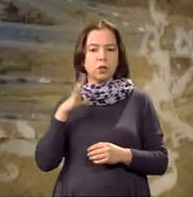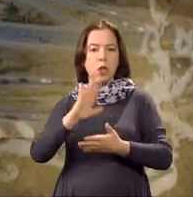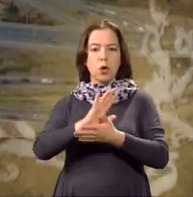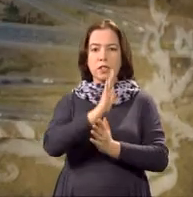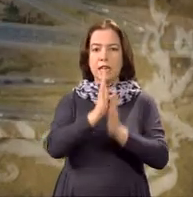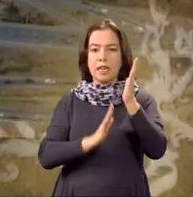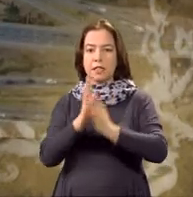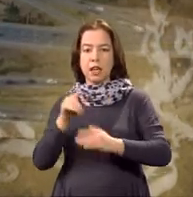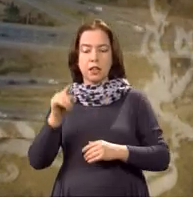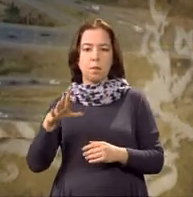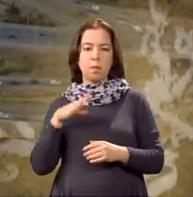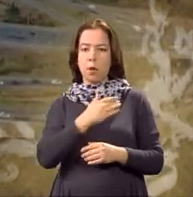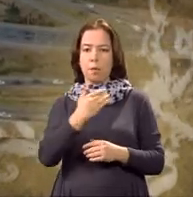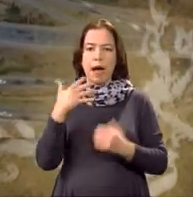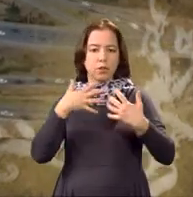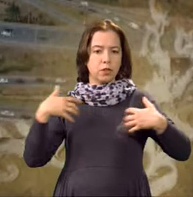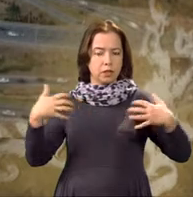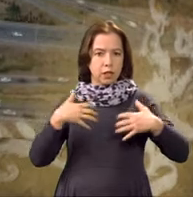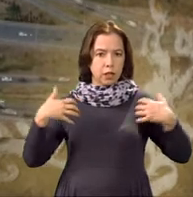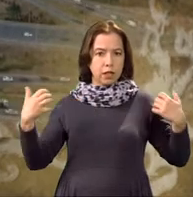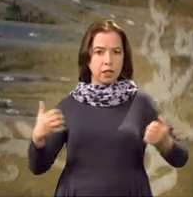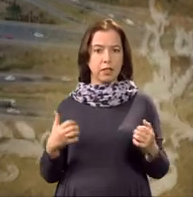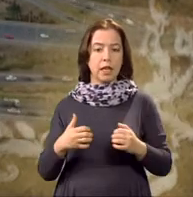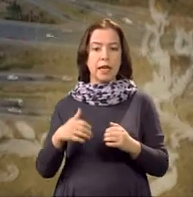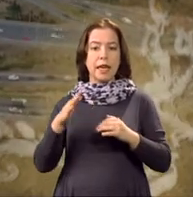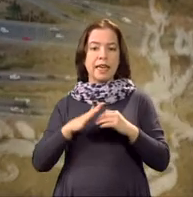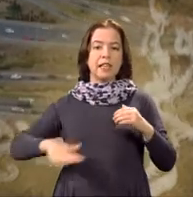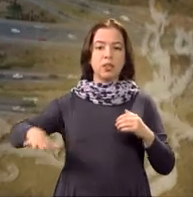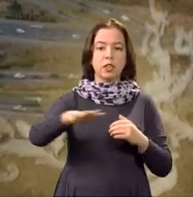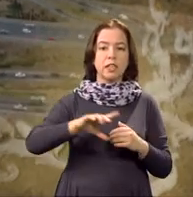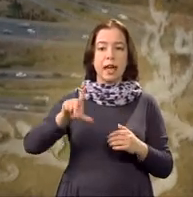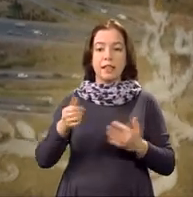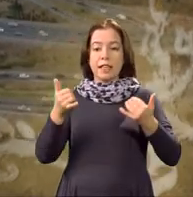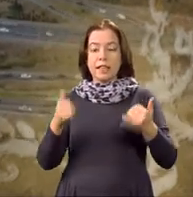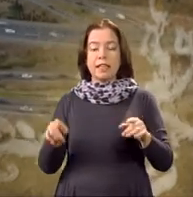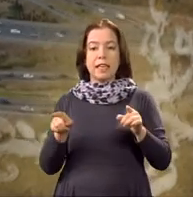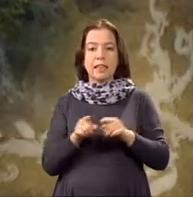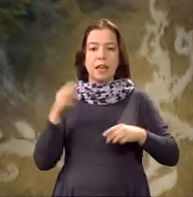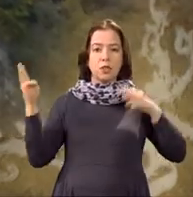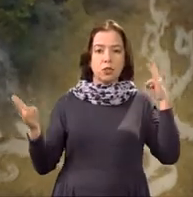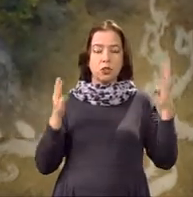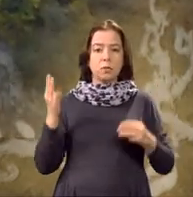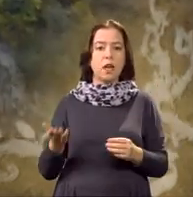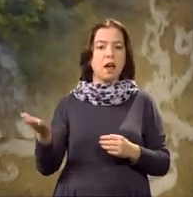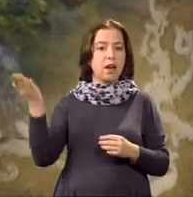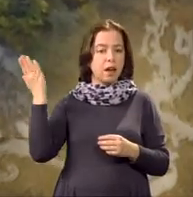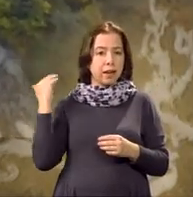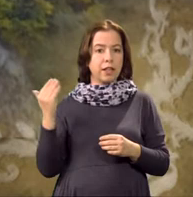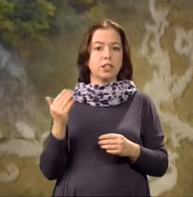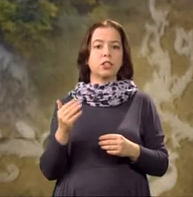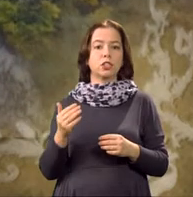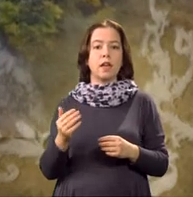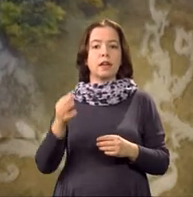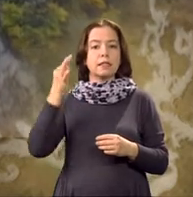яких водилася дичина. І над долиною, де нині так шумно, на Бусовому пагорбі, син Ярослава